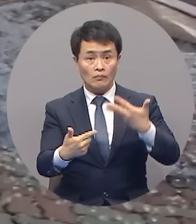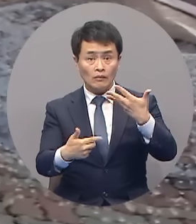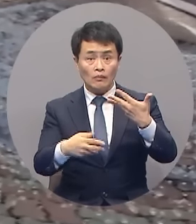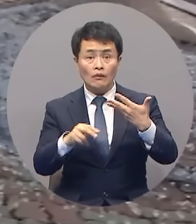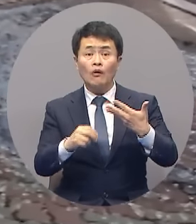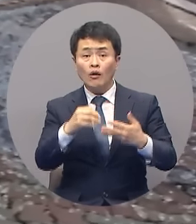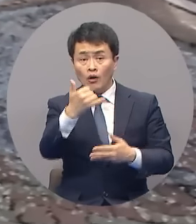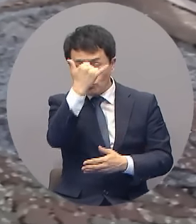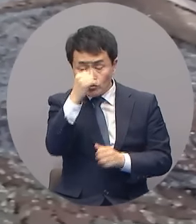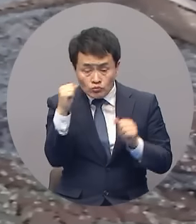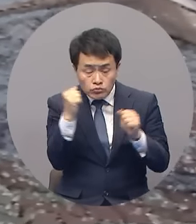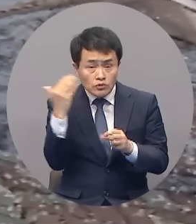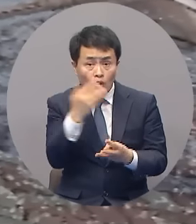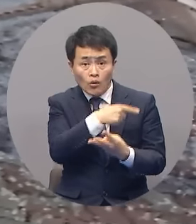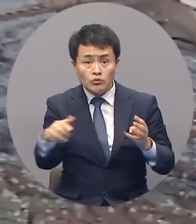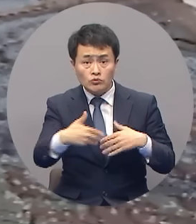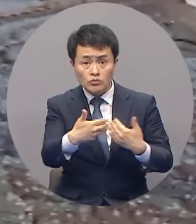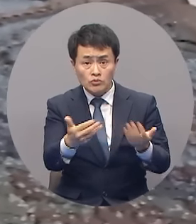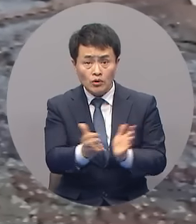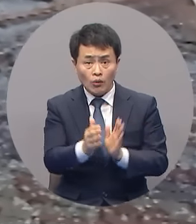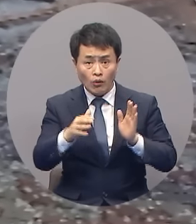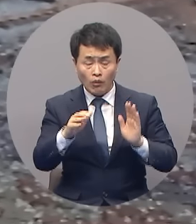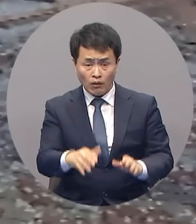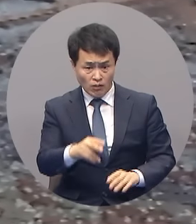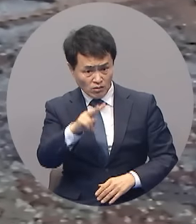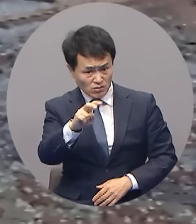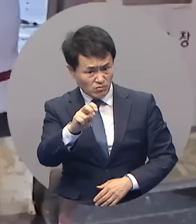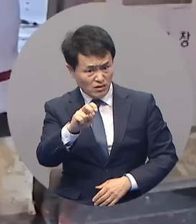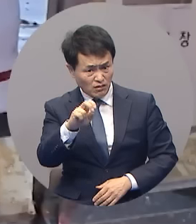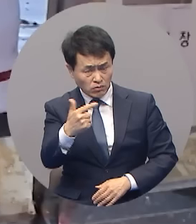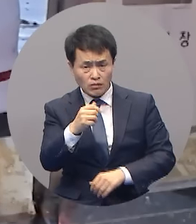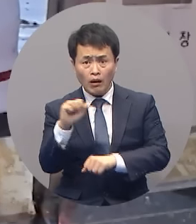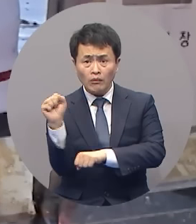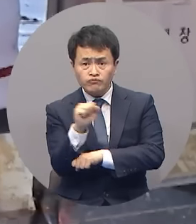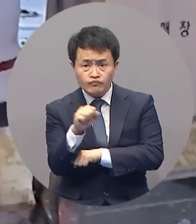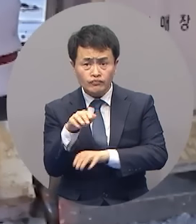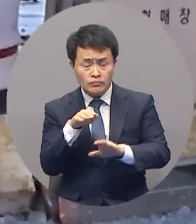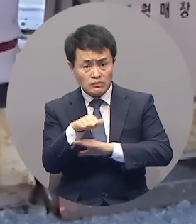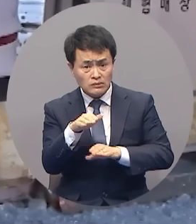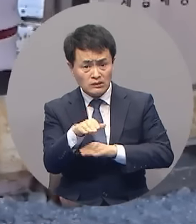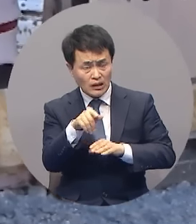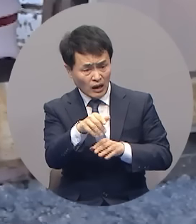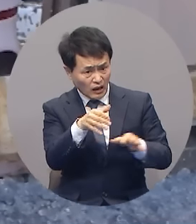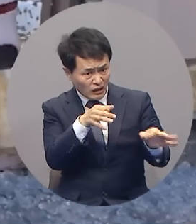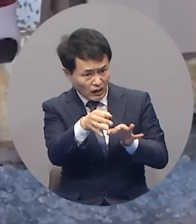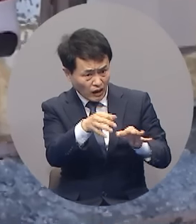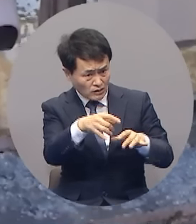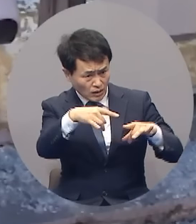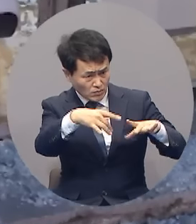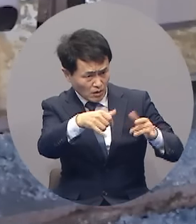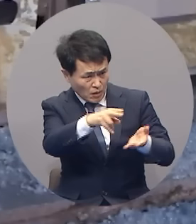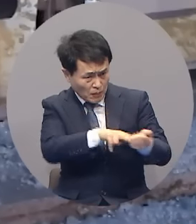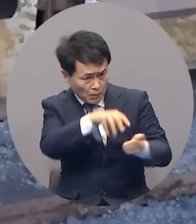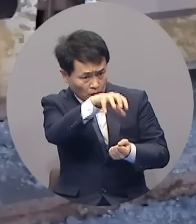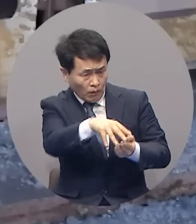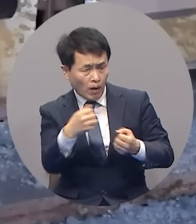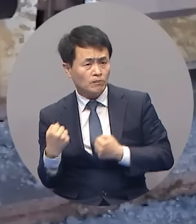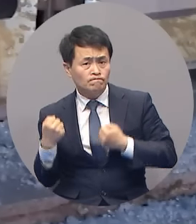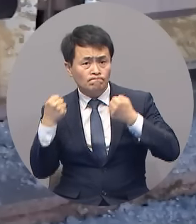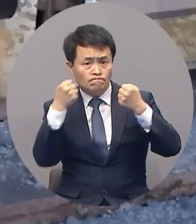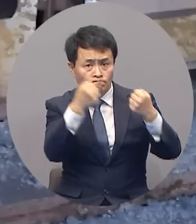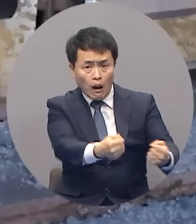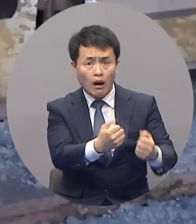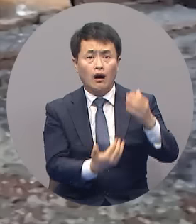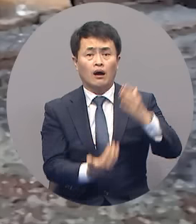8시쯤 충북 청주시 상당구에서 26살 남성이 몰던 승용차가 상가 1층 가전제품 판매점으로 돌진하는